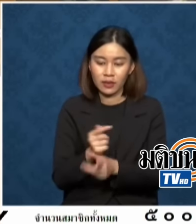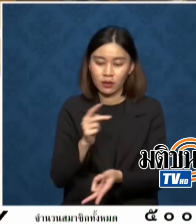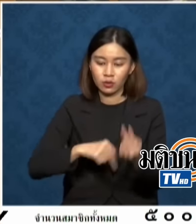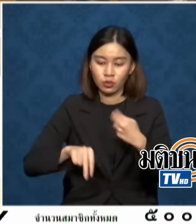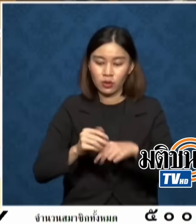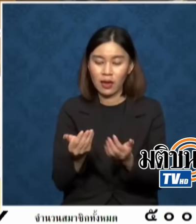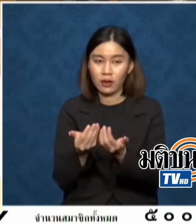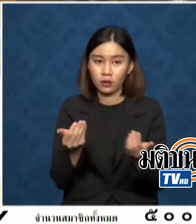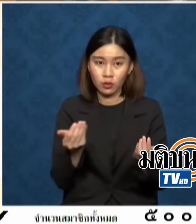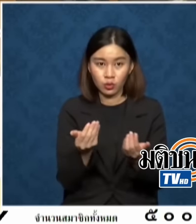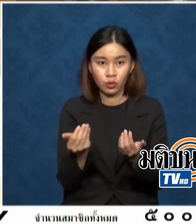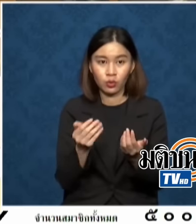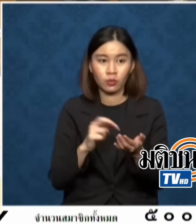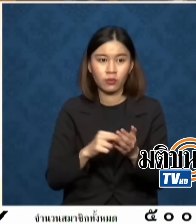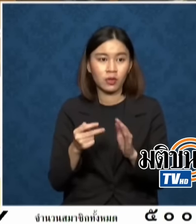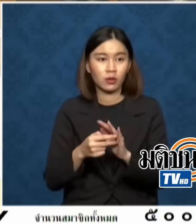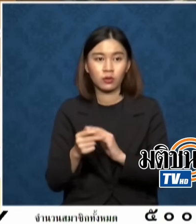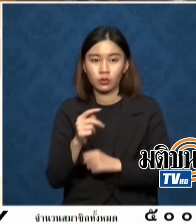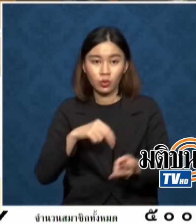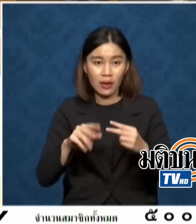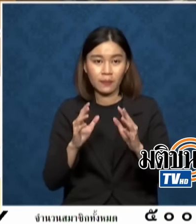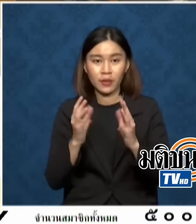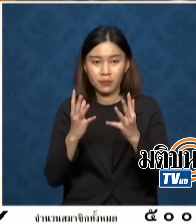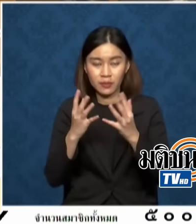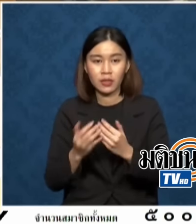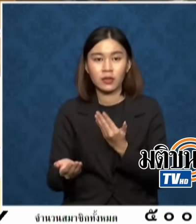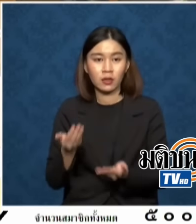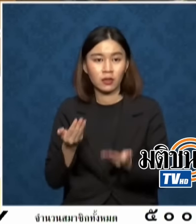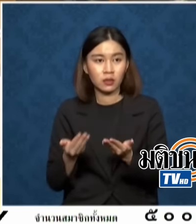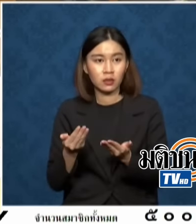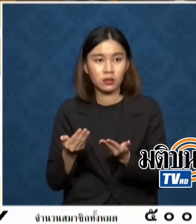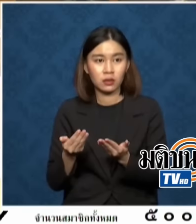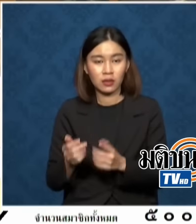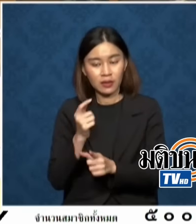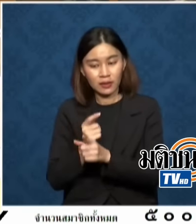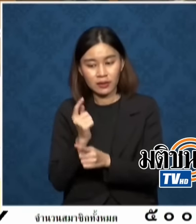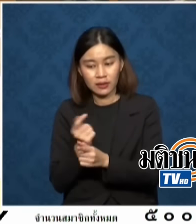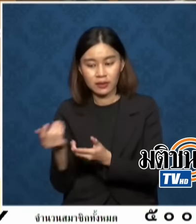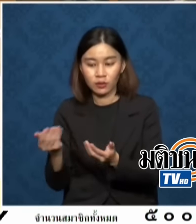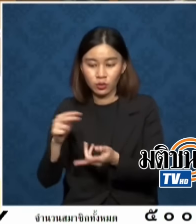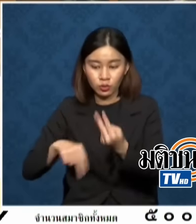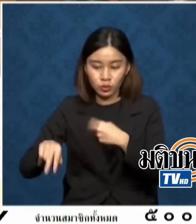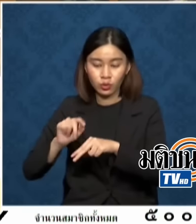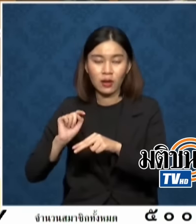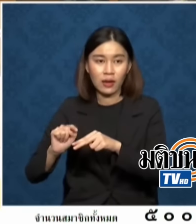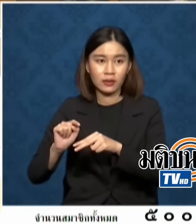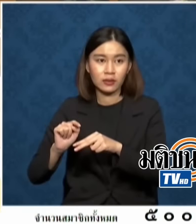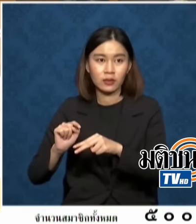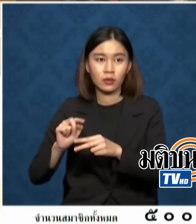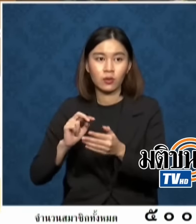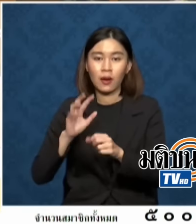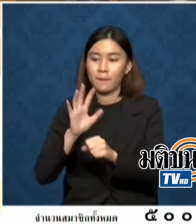ดูไม่ได้รับอุปการะเลี้ยงดูหรือได้รับการอุปการะเลี้ยงดูไม่เพียงพอแก่อัตภา